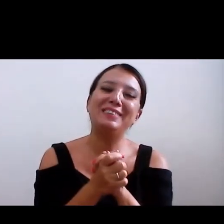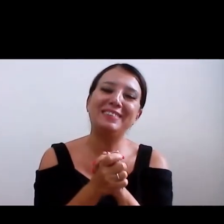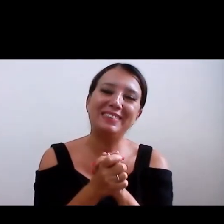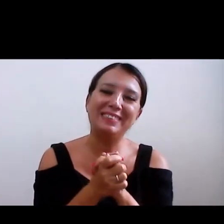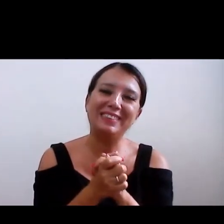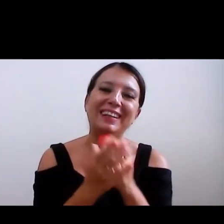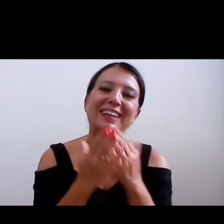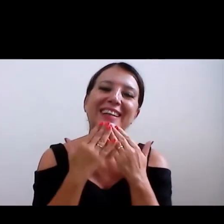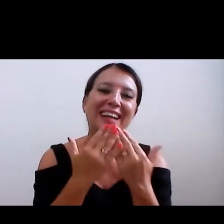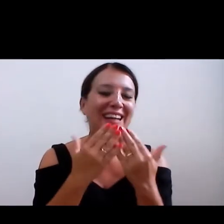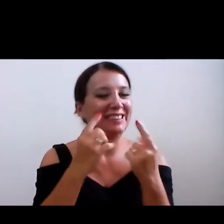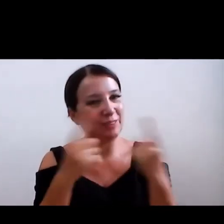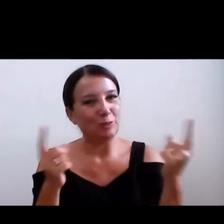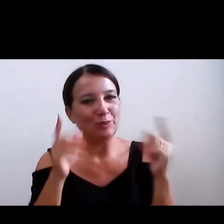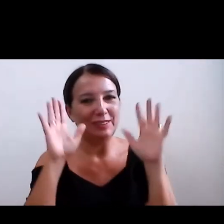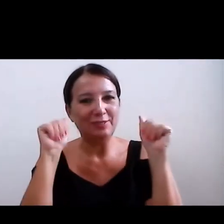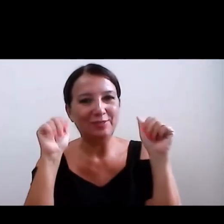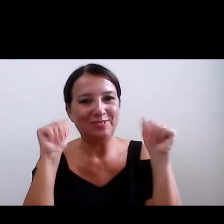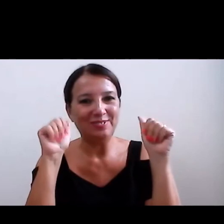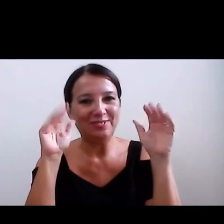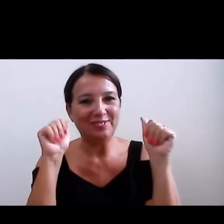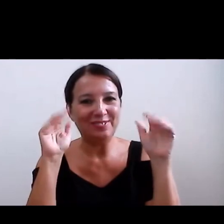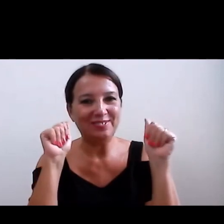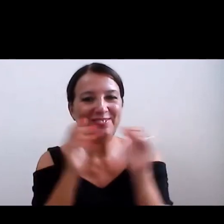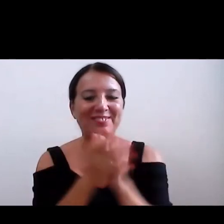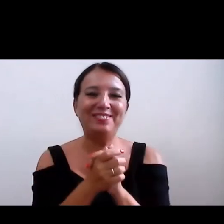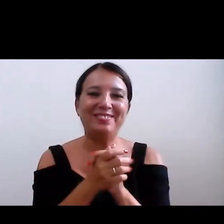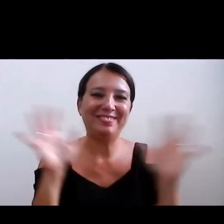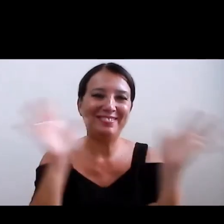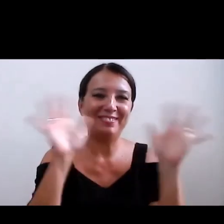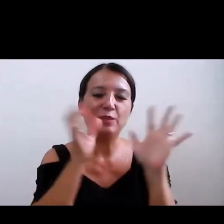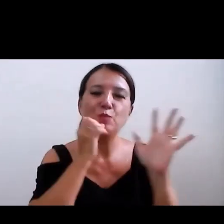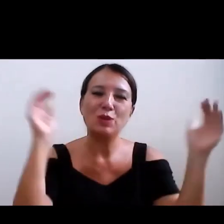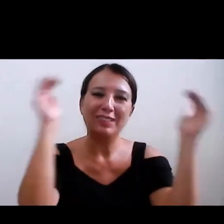E grazie ancora. Grazie a voi, buona serata.